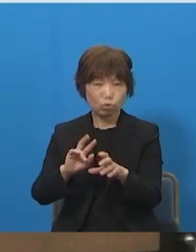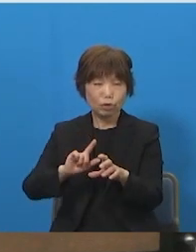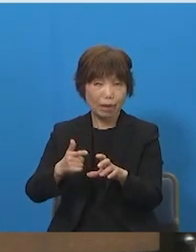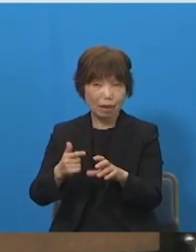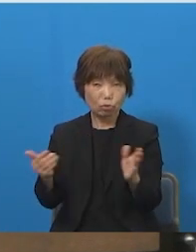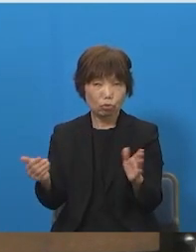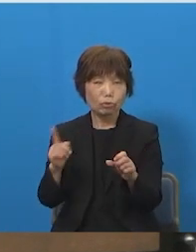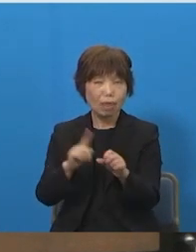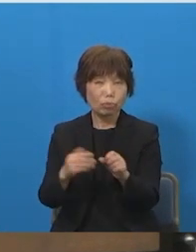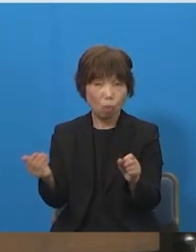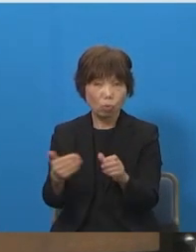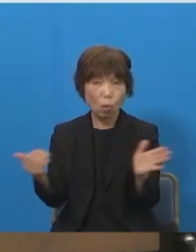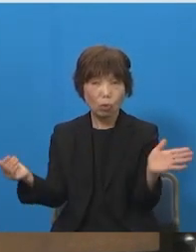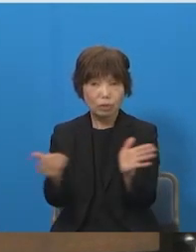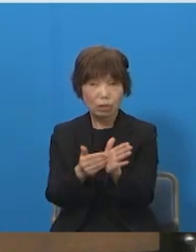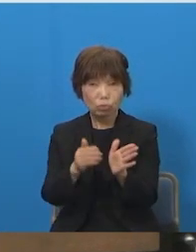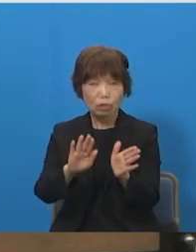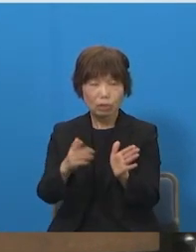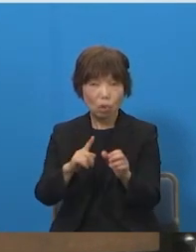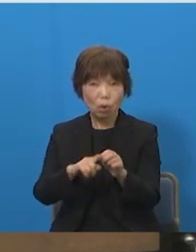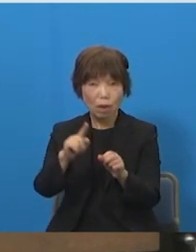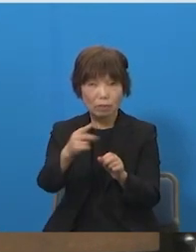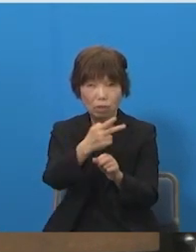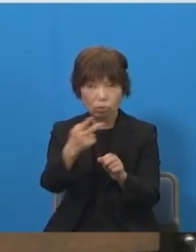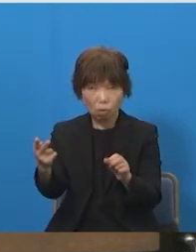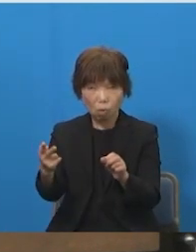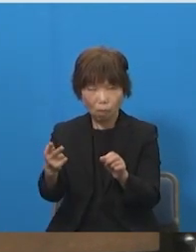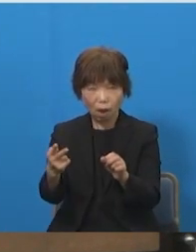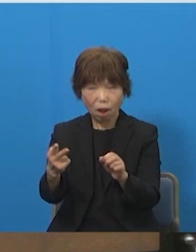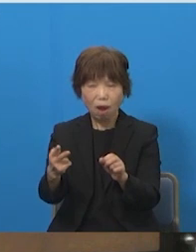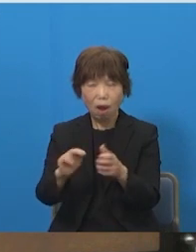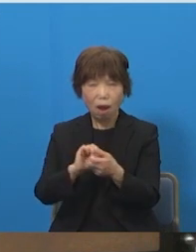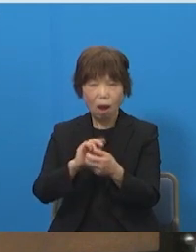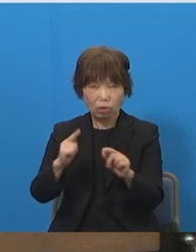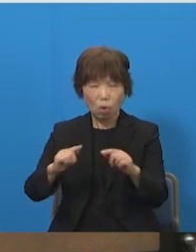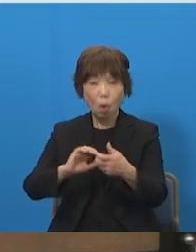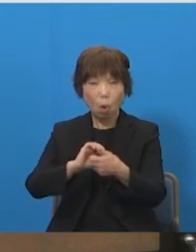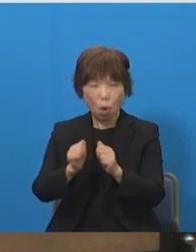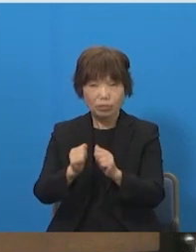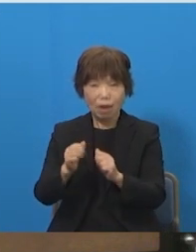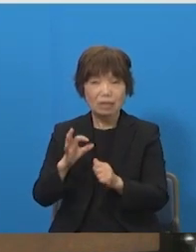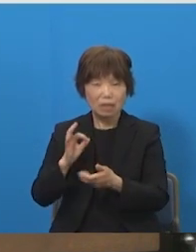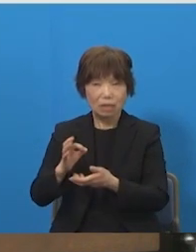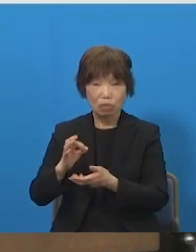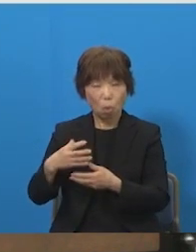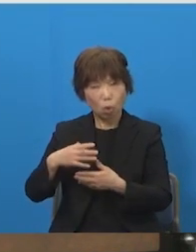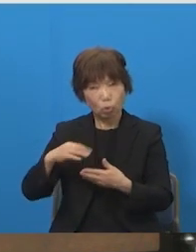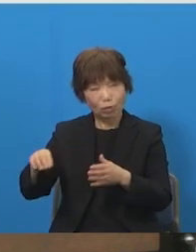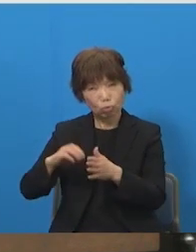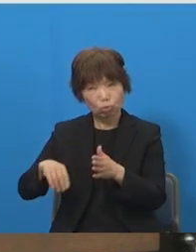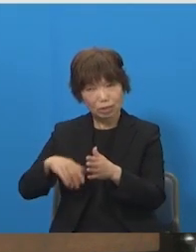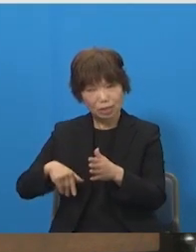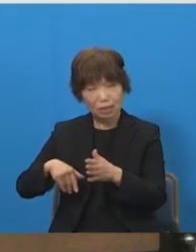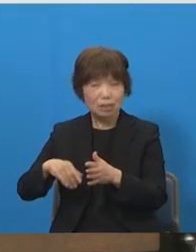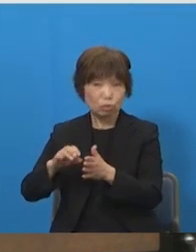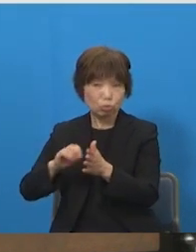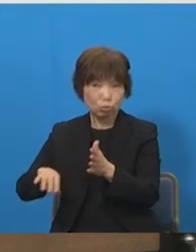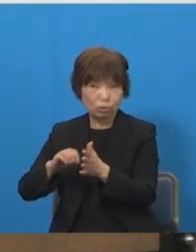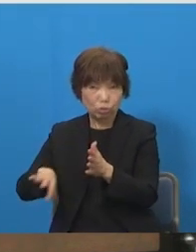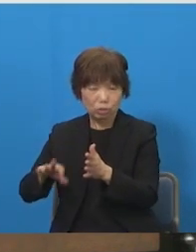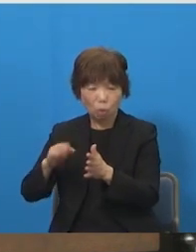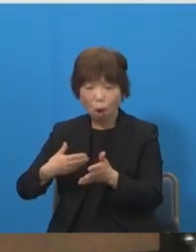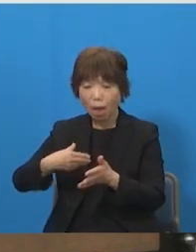年度ですが、来年度以降は公債償還基金の必要以上の取り崩し分やの返